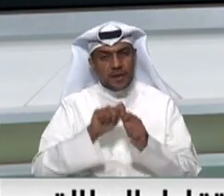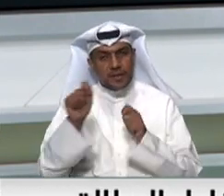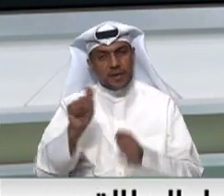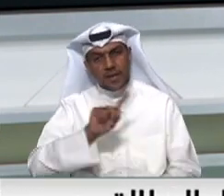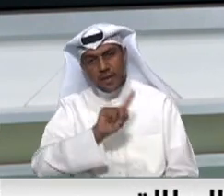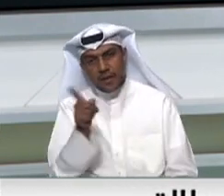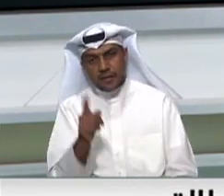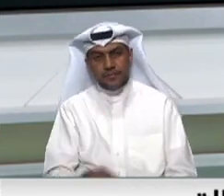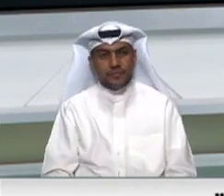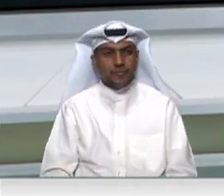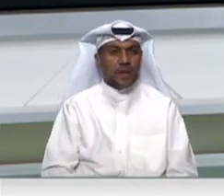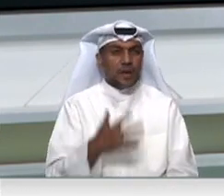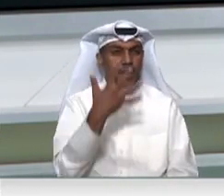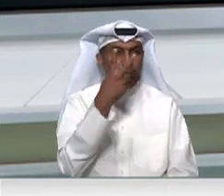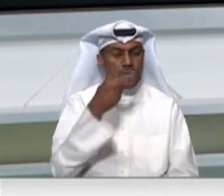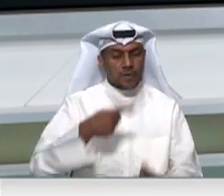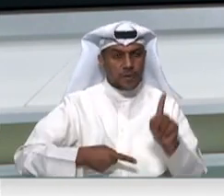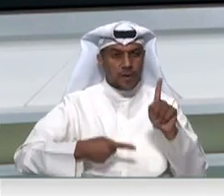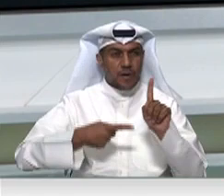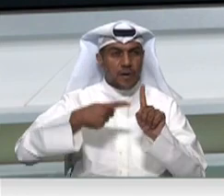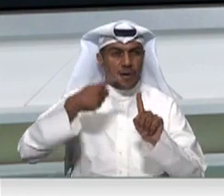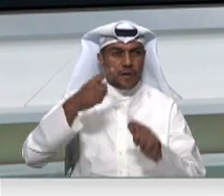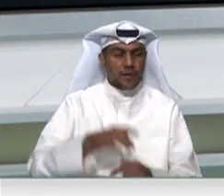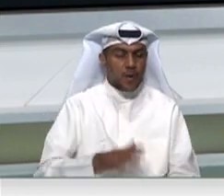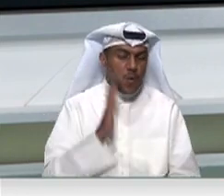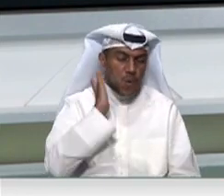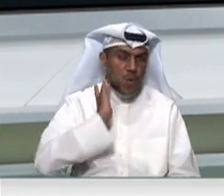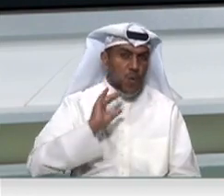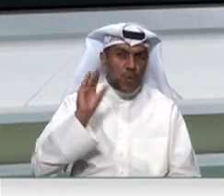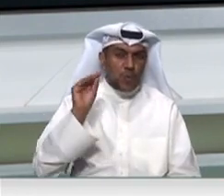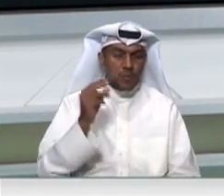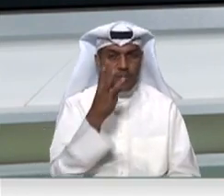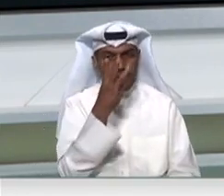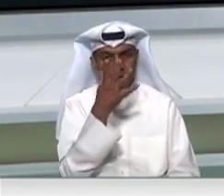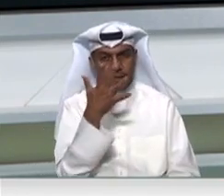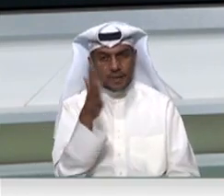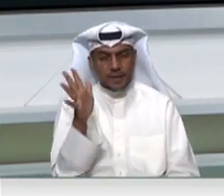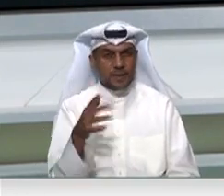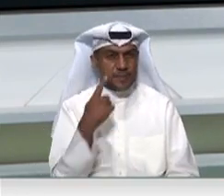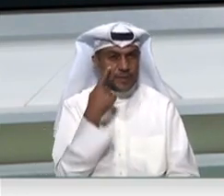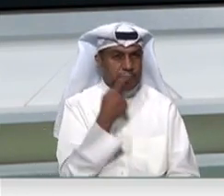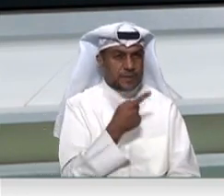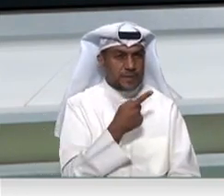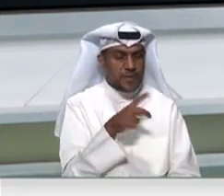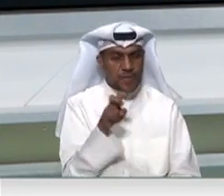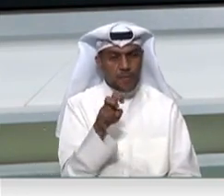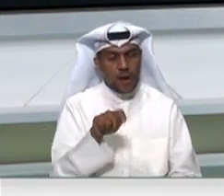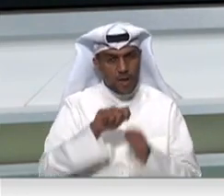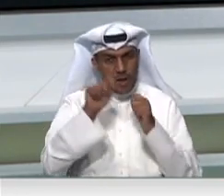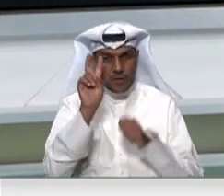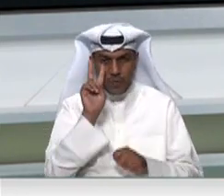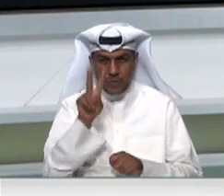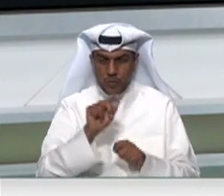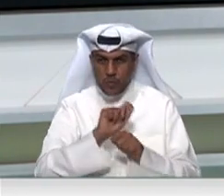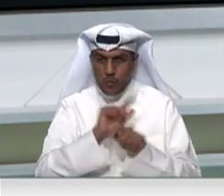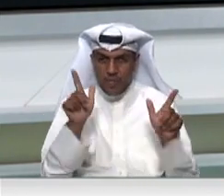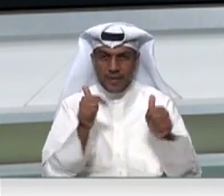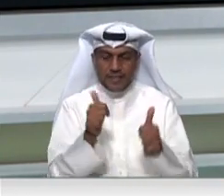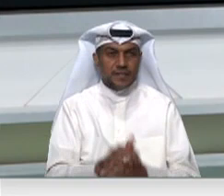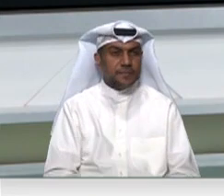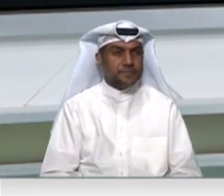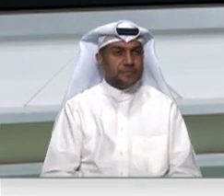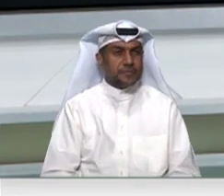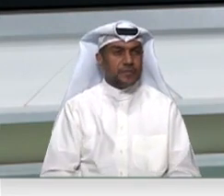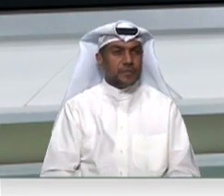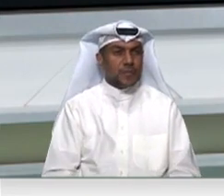درجة الحرارة الحالية 24 درجة مئوية، الرطوبة النسبية 53%، الرؤية الأفقية 8 كيلومتر. متوقع أن